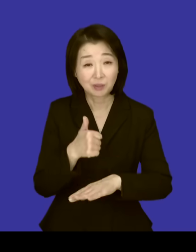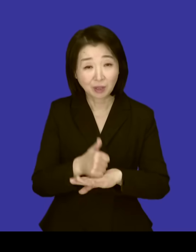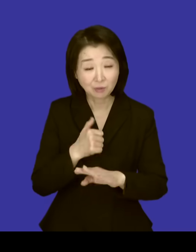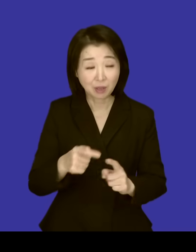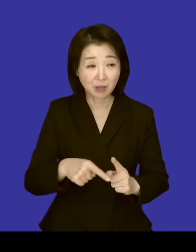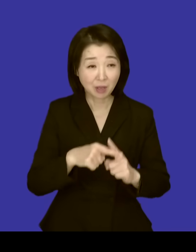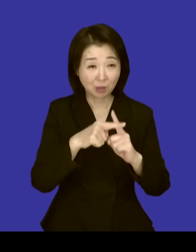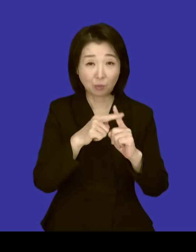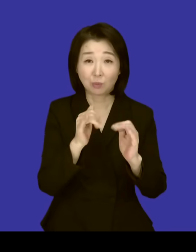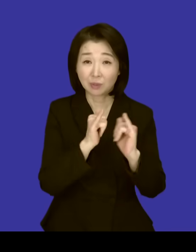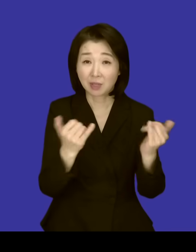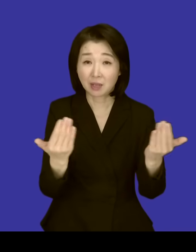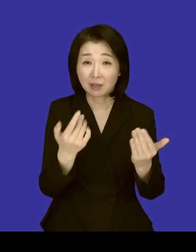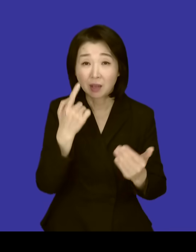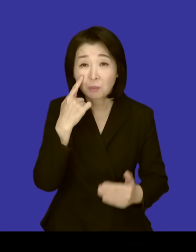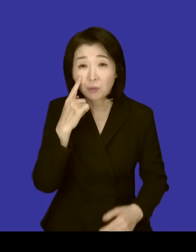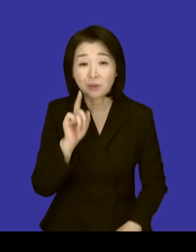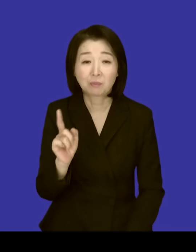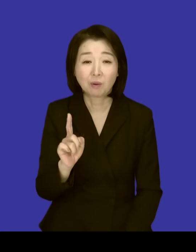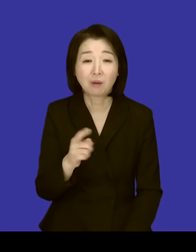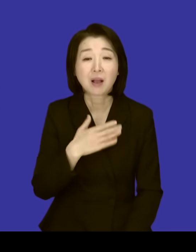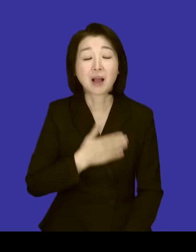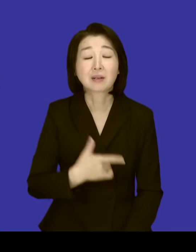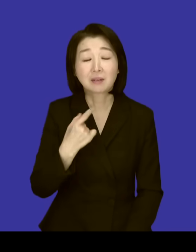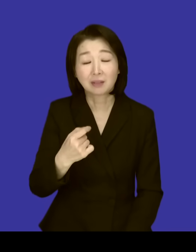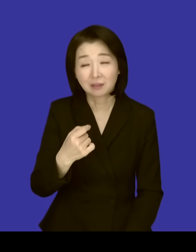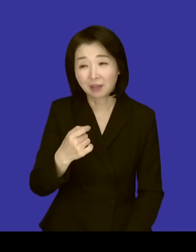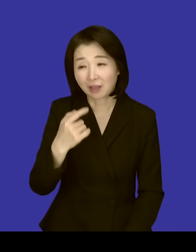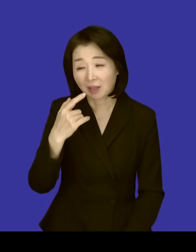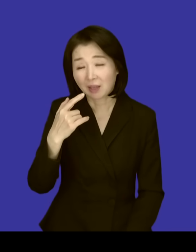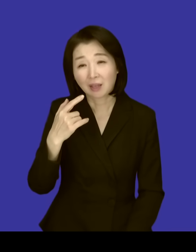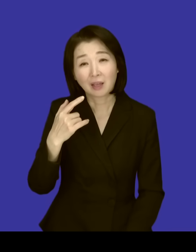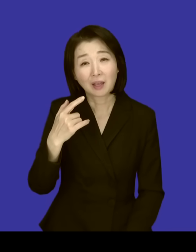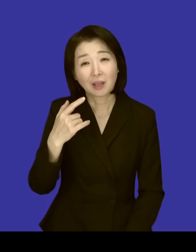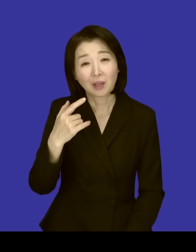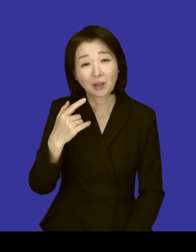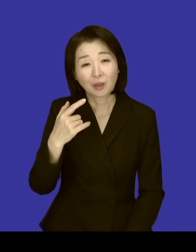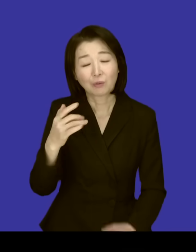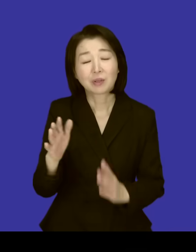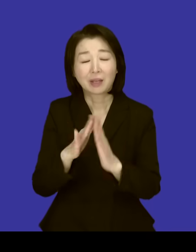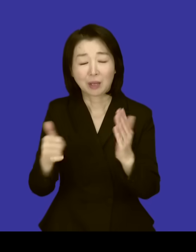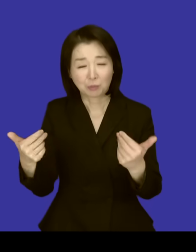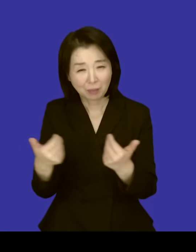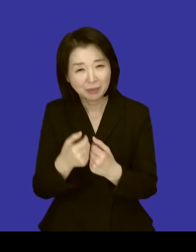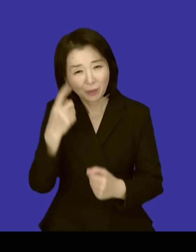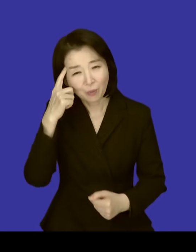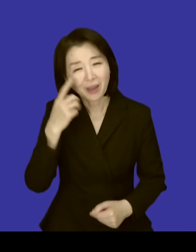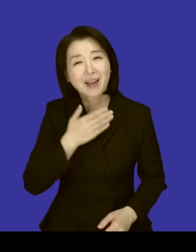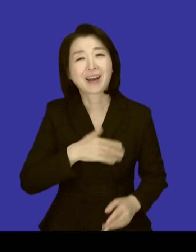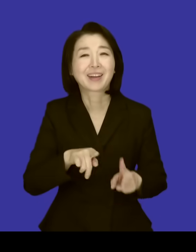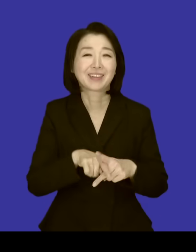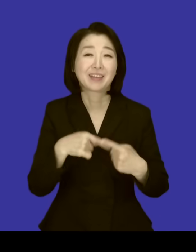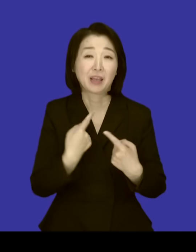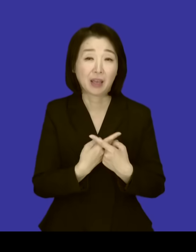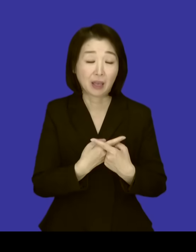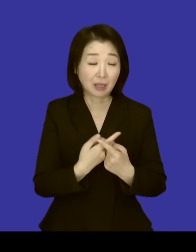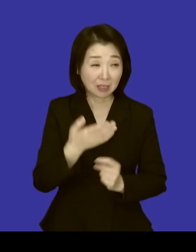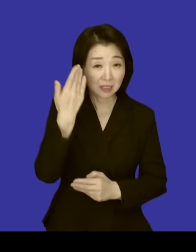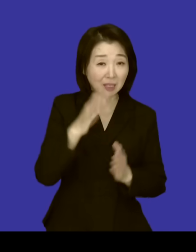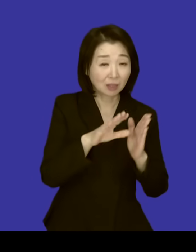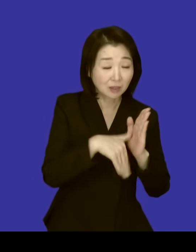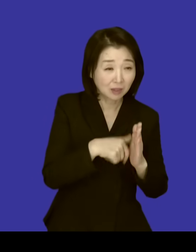간호사를 해보니까 네. 이제 알겠어요? 왜 가족들이 그런 반응이 나왔을까 이해는 하는데요. 근데 그 당시에는 이제